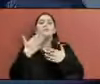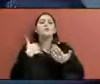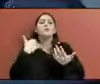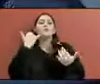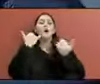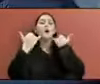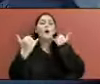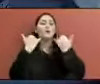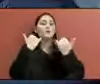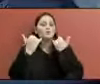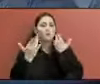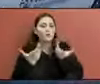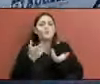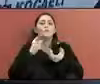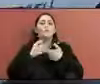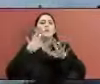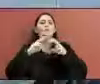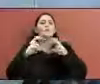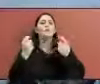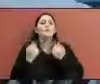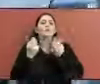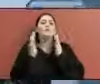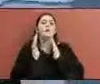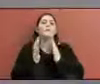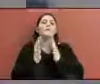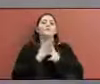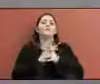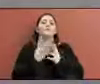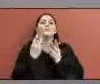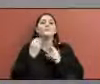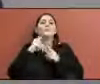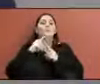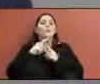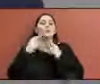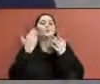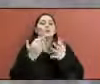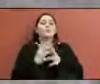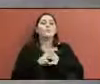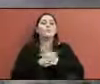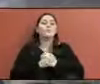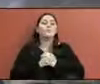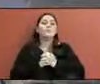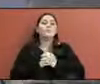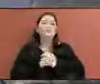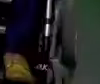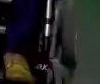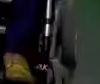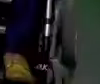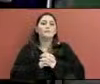ilgili tüm çalışmalarımız şu anda devam ediyor. Çok teşekkür ederim Sayın Müdürüm.